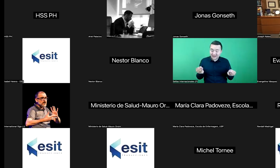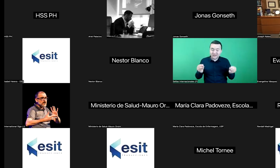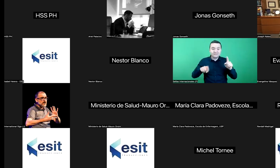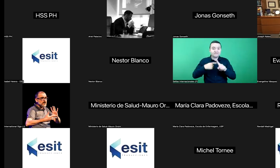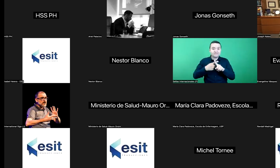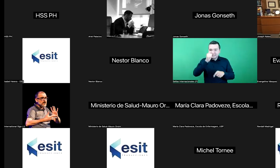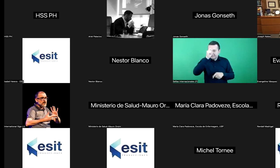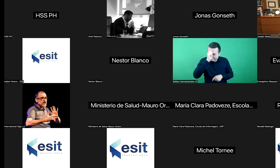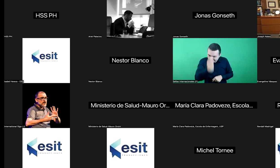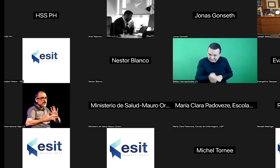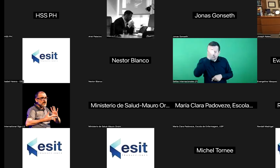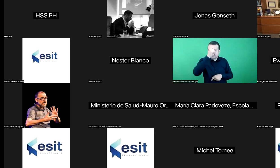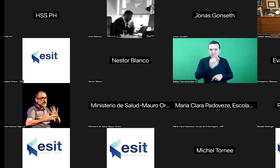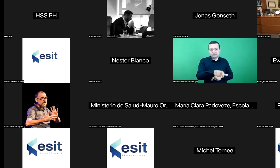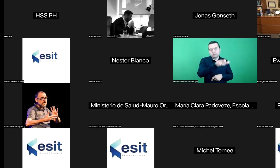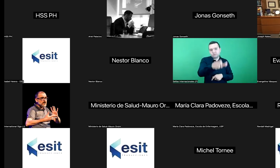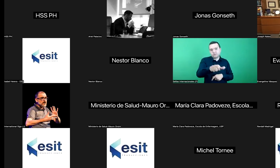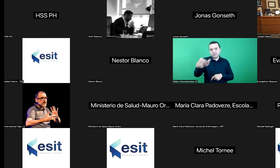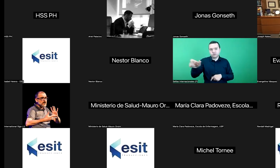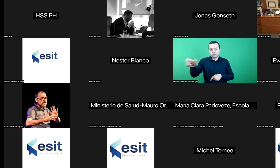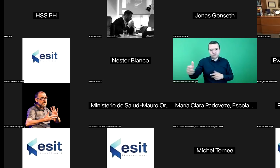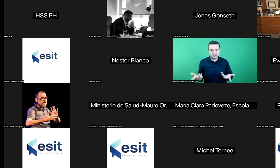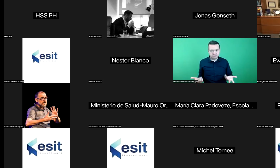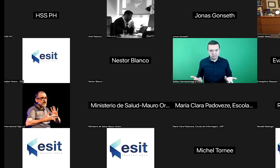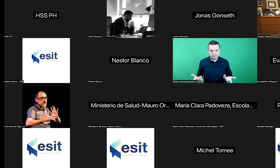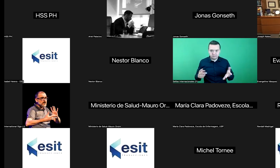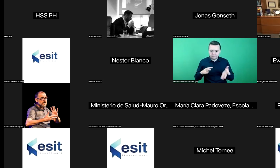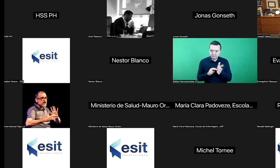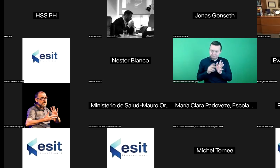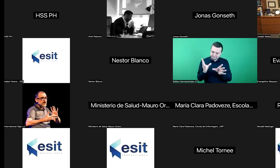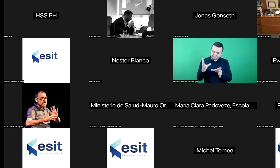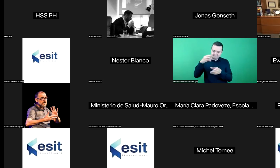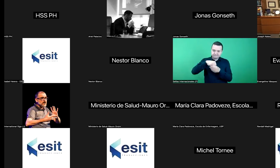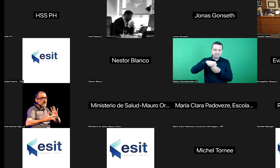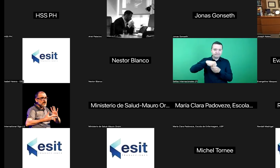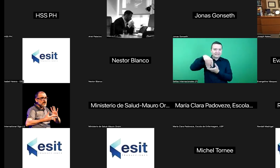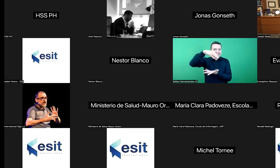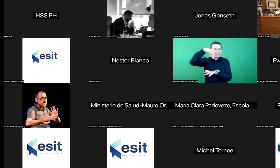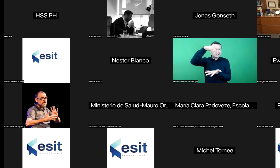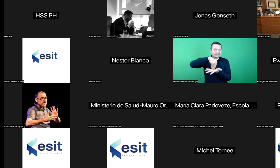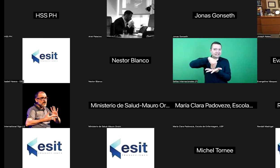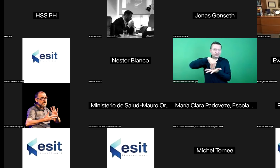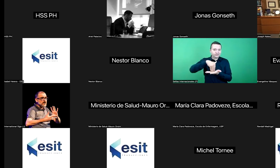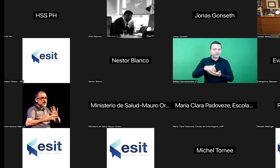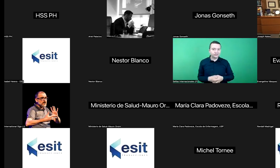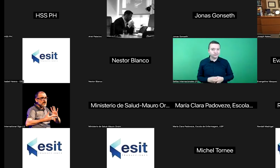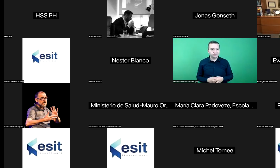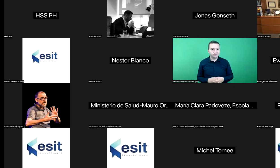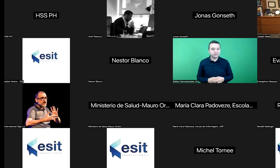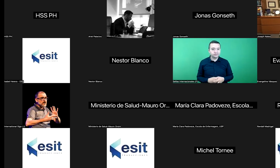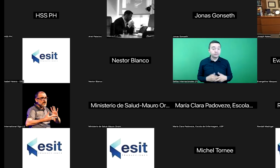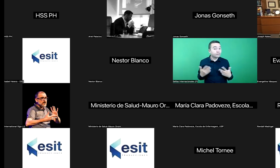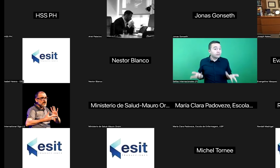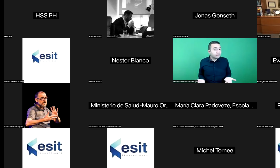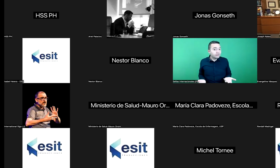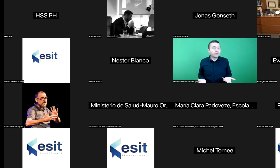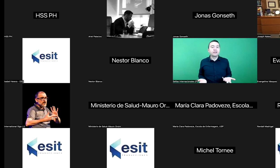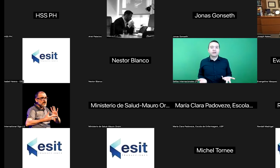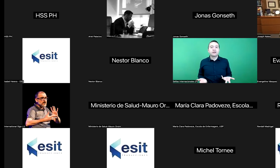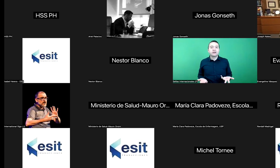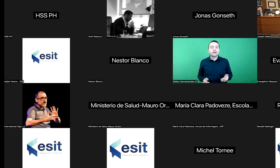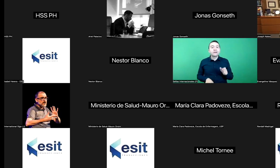surtout avec un accent sur le respect vis-à-vis de la personne qui devient